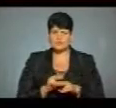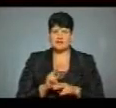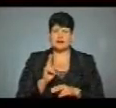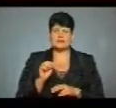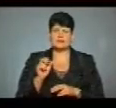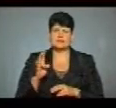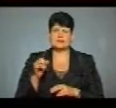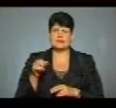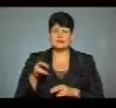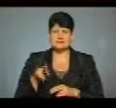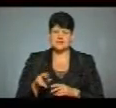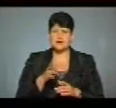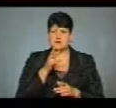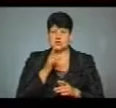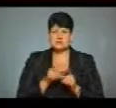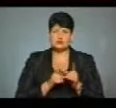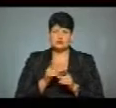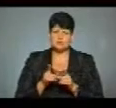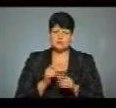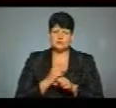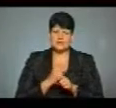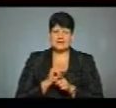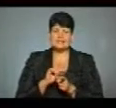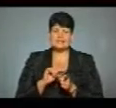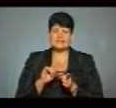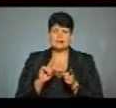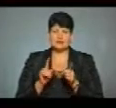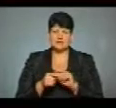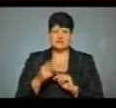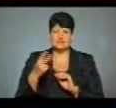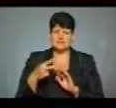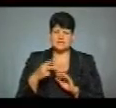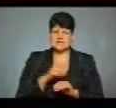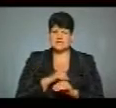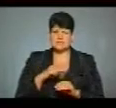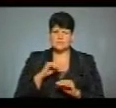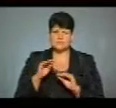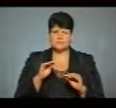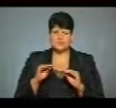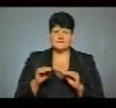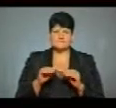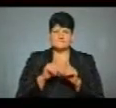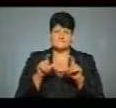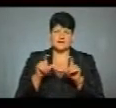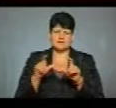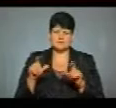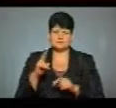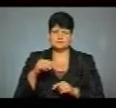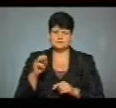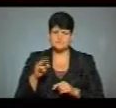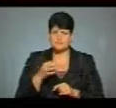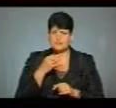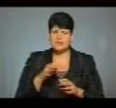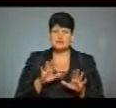каналізаційну систему. Під час реконструкції провели демонтаж понад 20 самовільно влаштованих вивісок і дашків, повідомив заступник